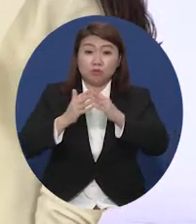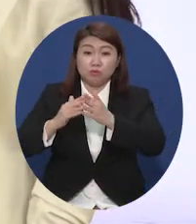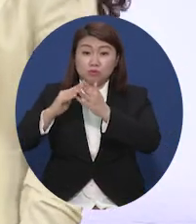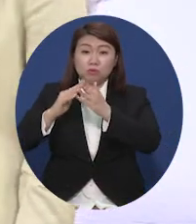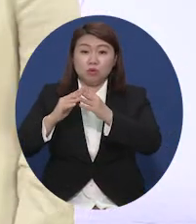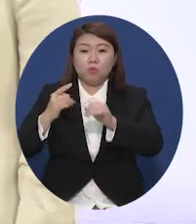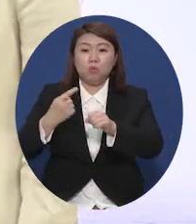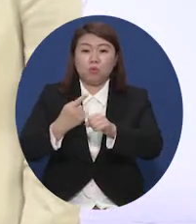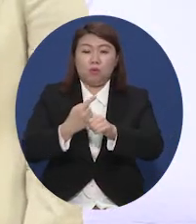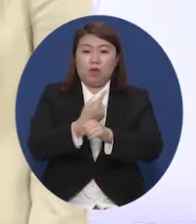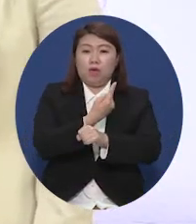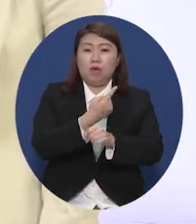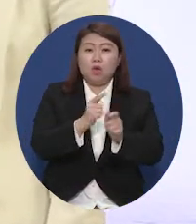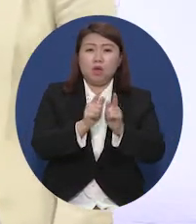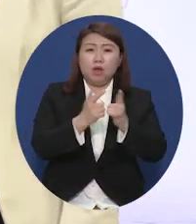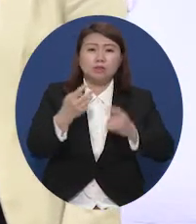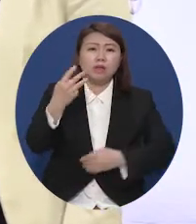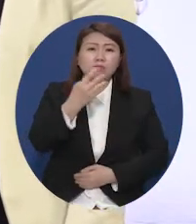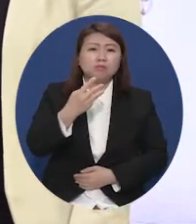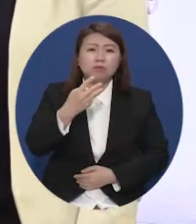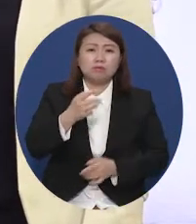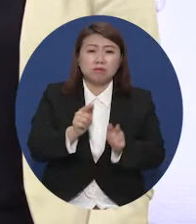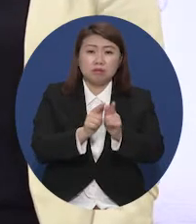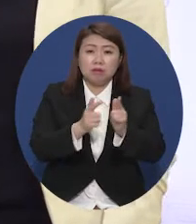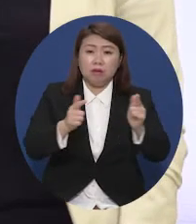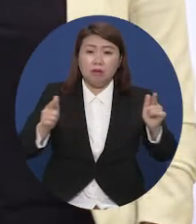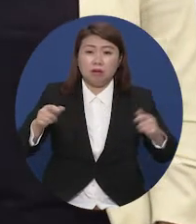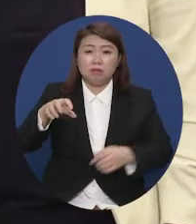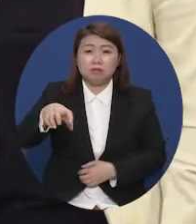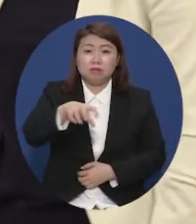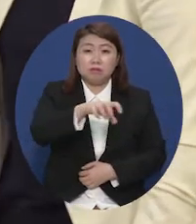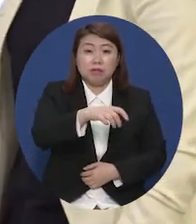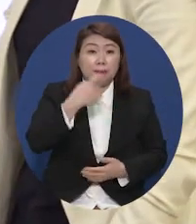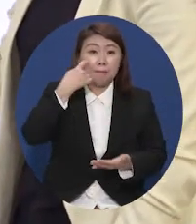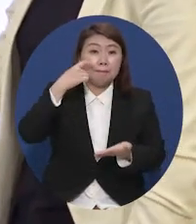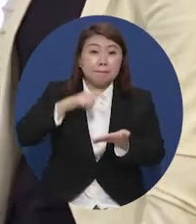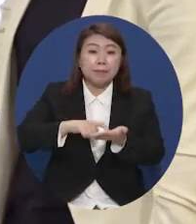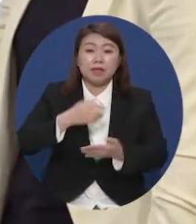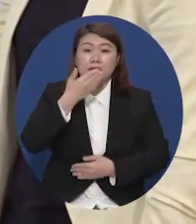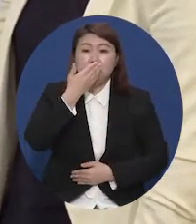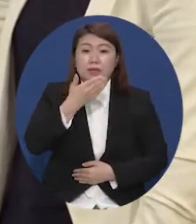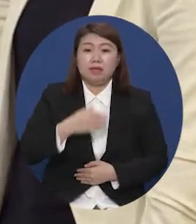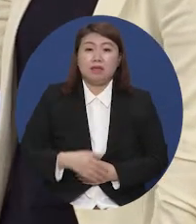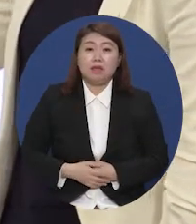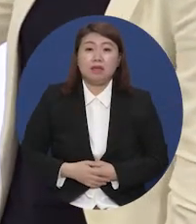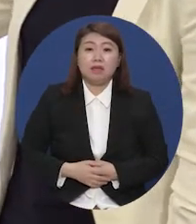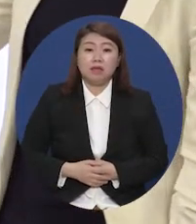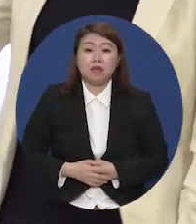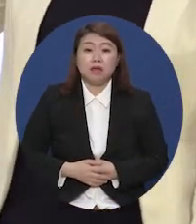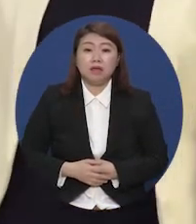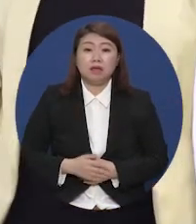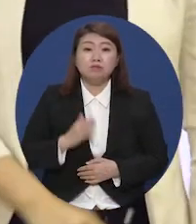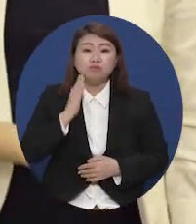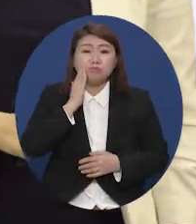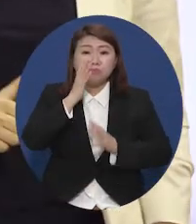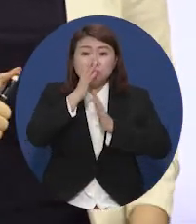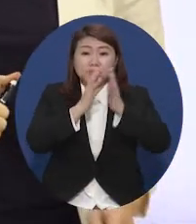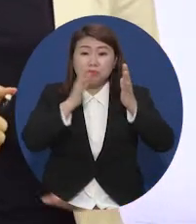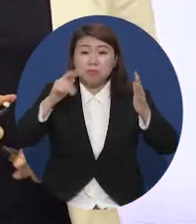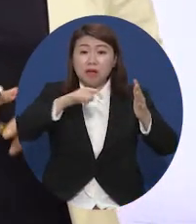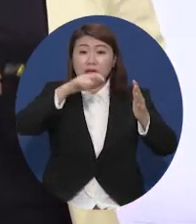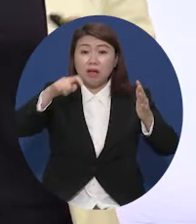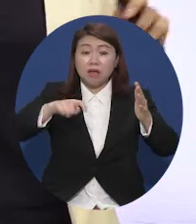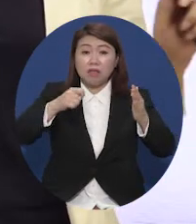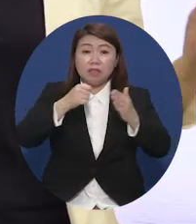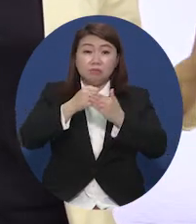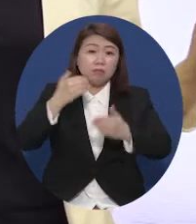말고도 삼천여개 유물이 석조물이 함께 발견이 됐는데요 사실 지금 보시는 것처럼 이렇게 우거진 수풀에 위치하고